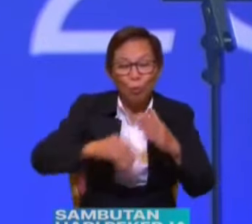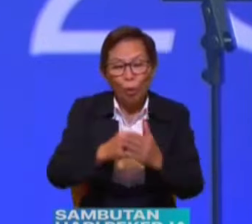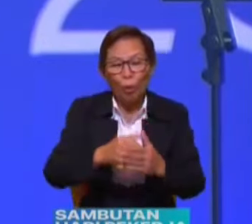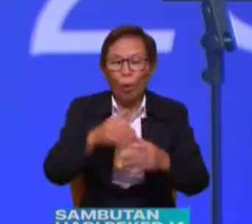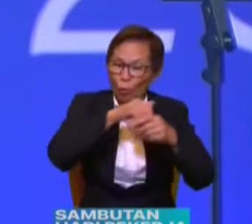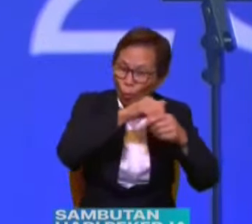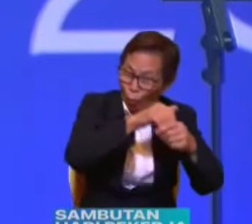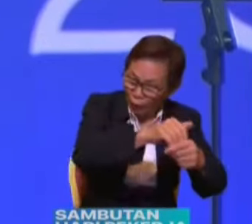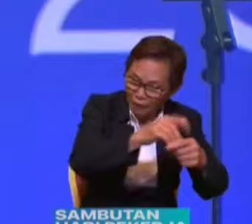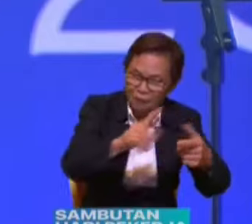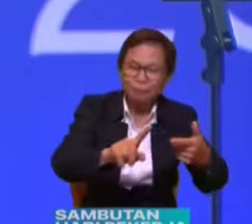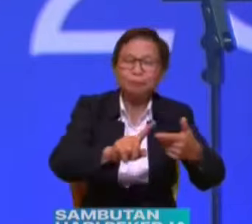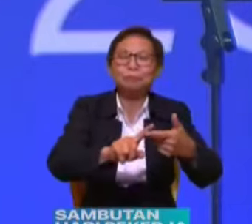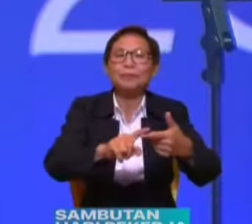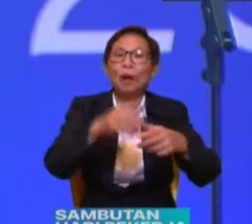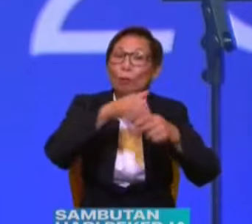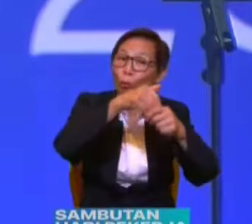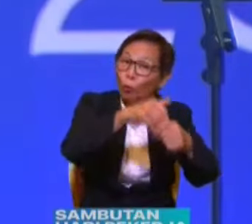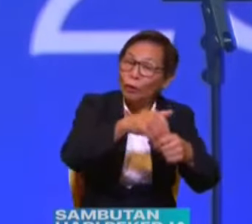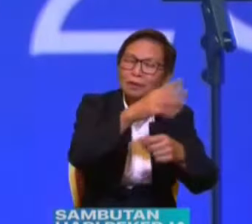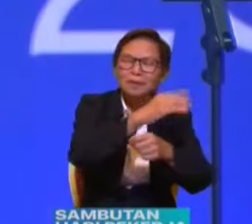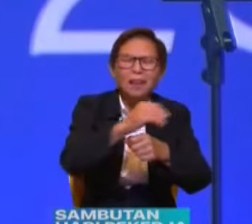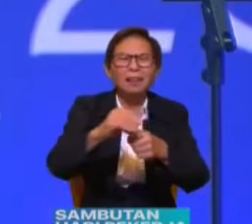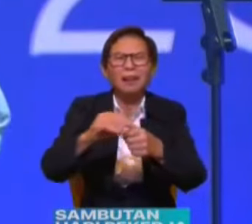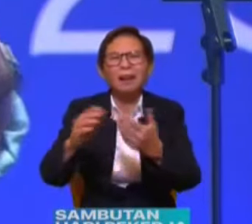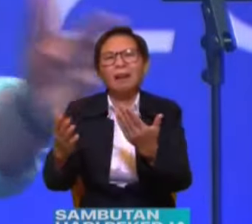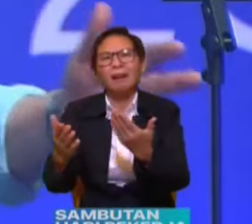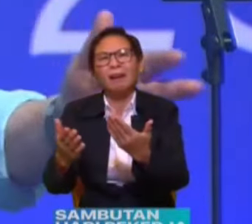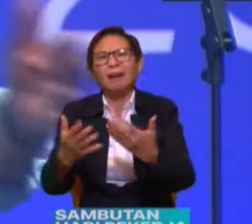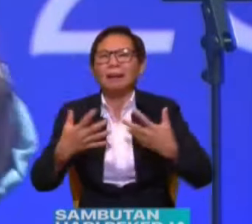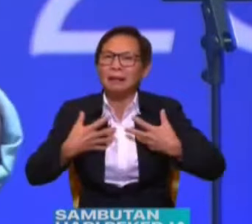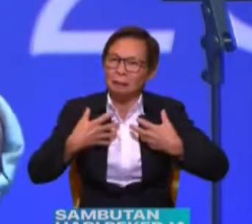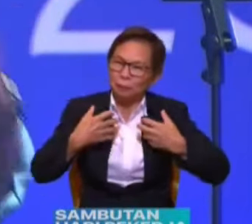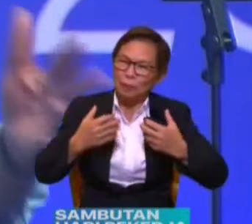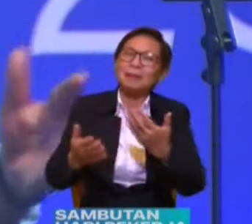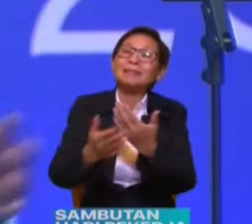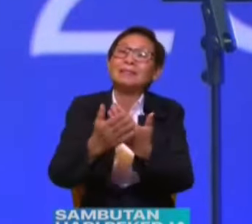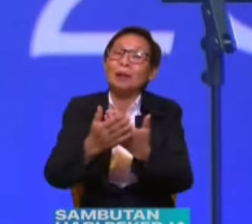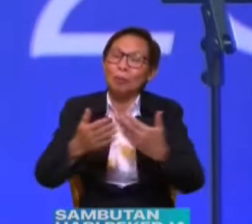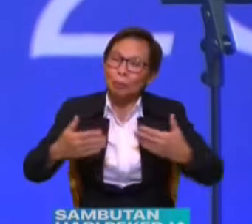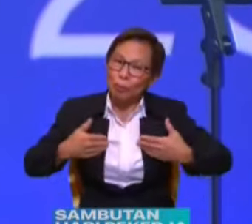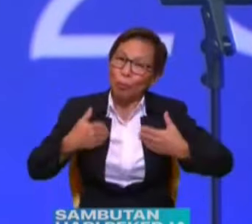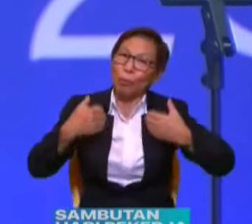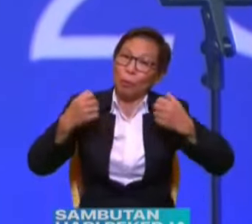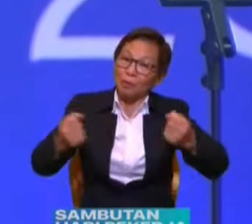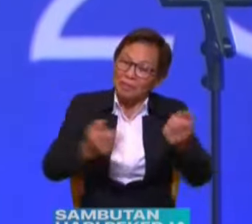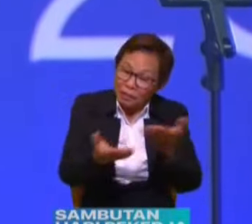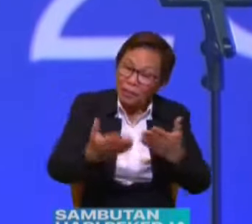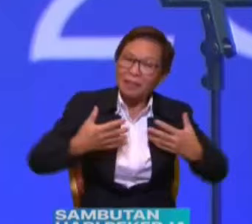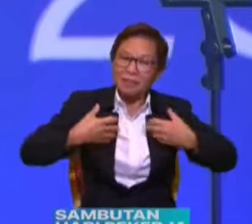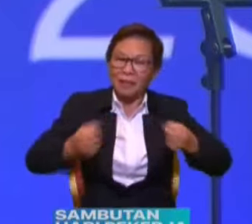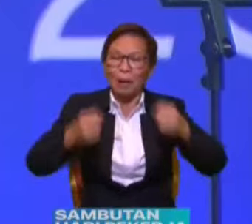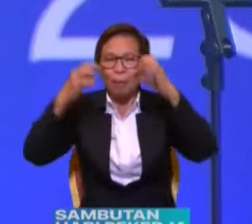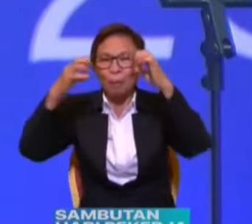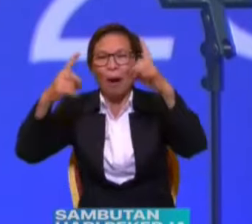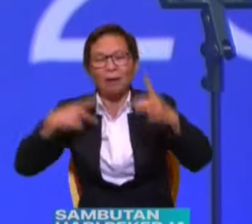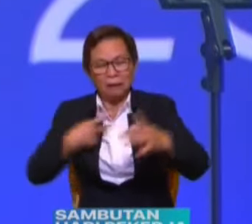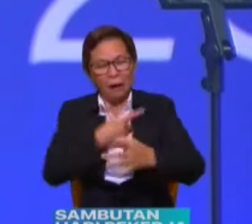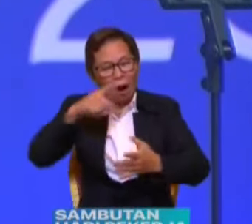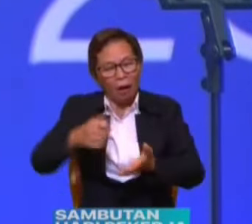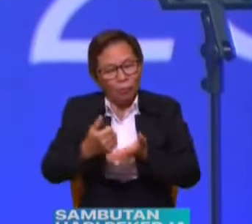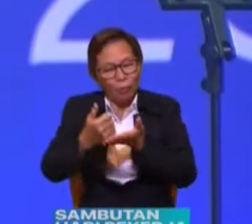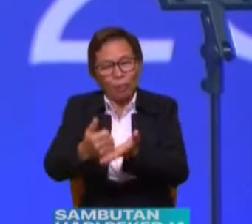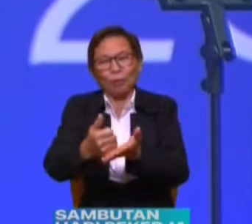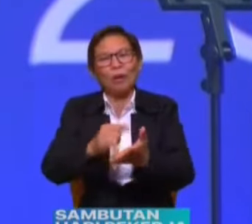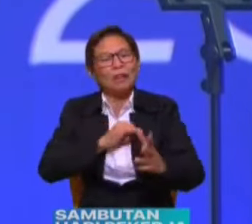bonus dan apa-apa kemudahan kesihatan, pendidikan yang harus kita bantu, saya